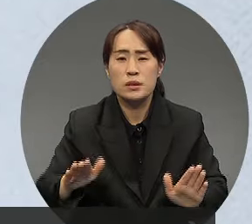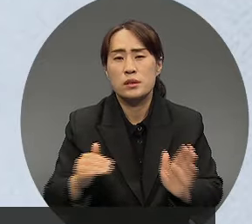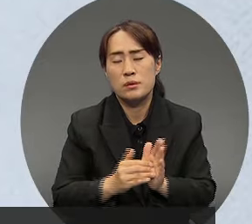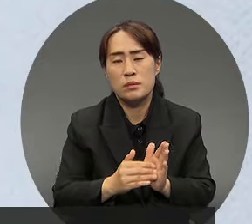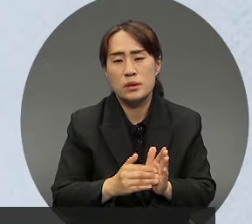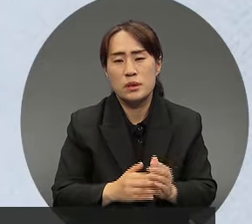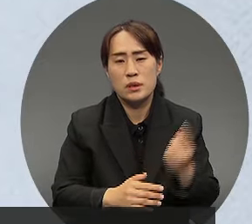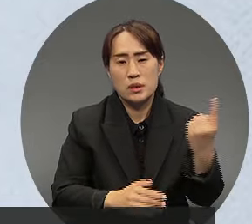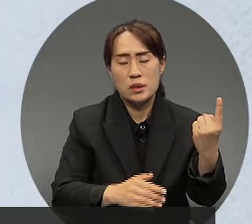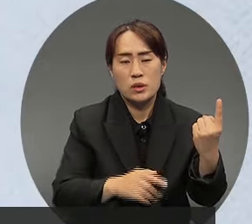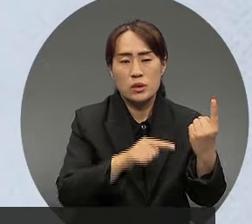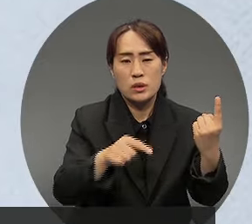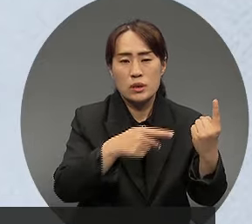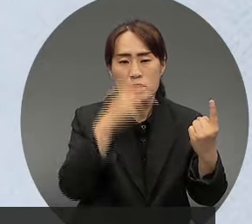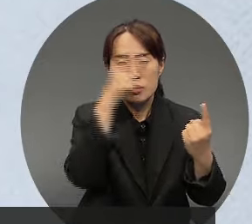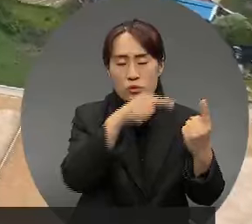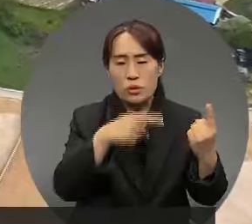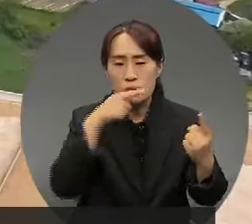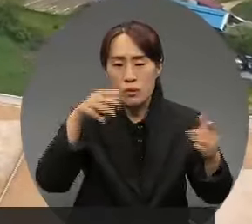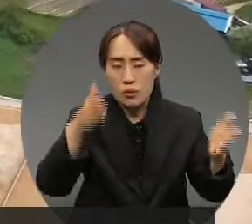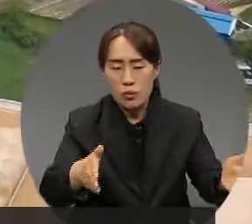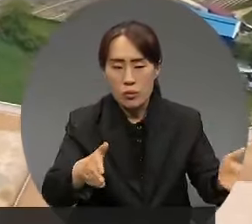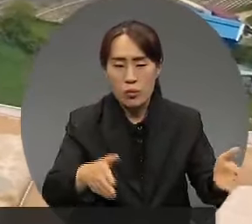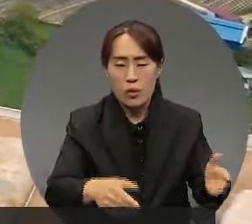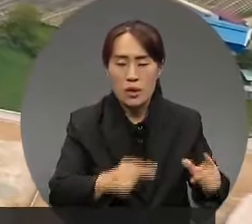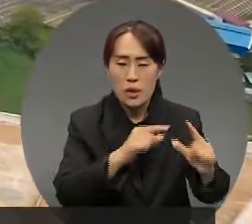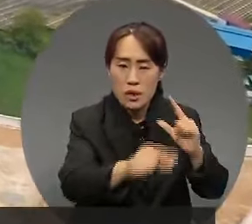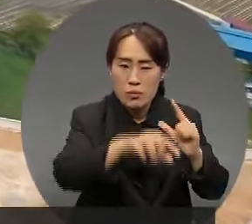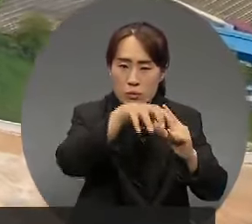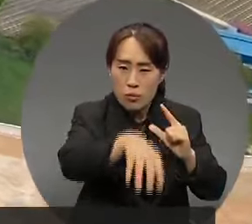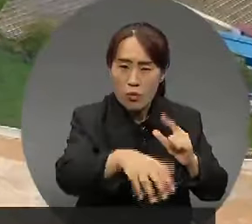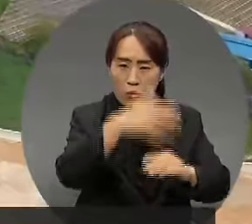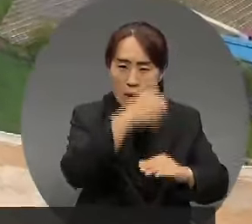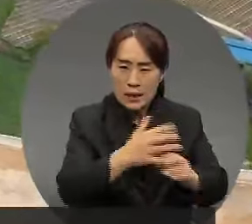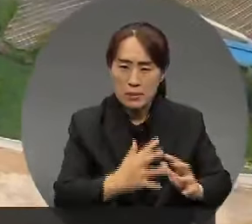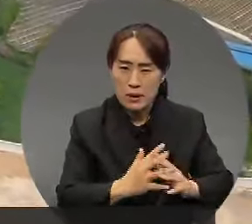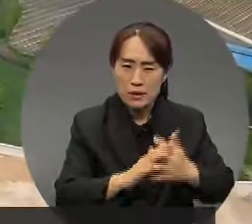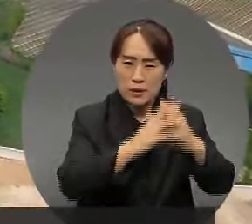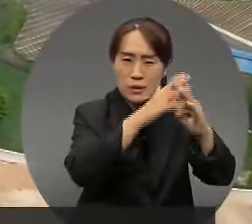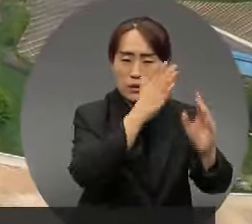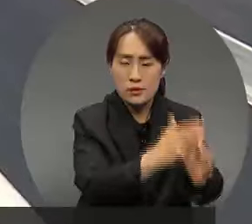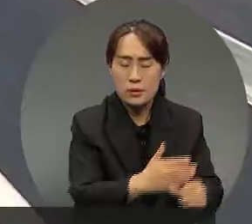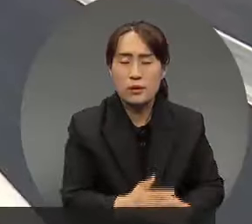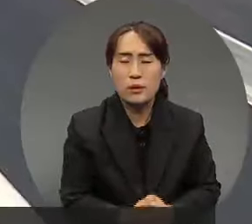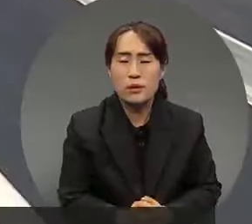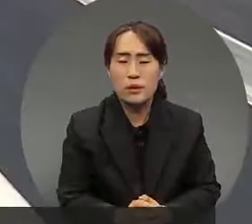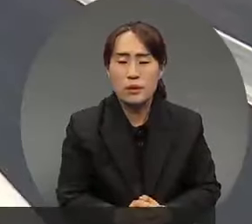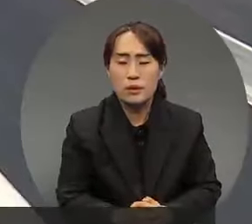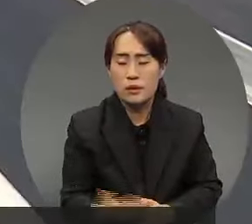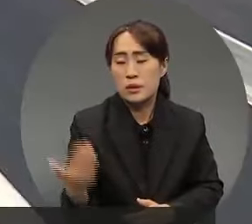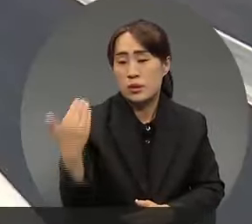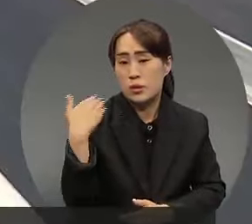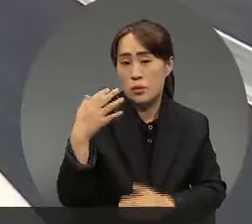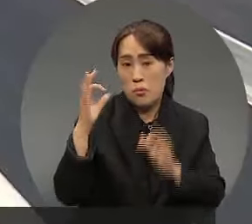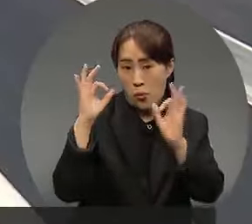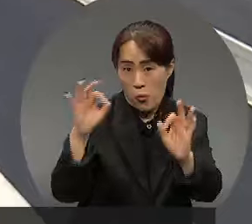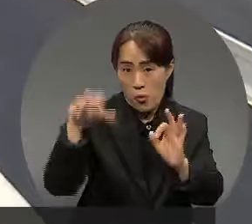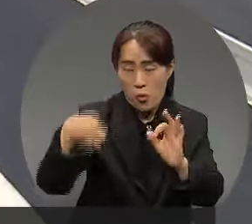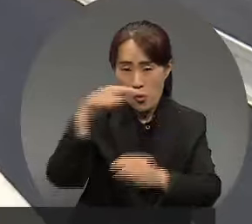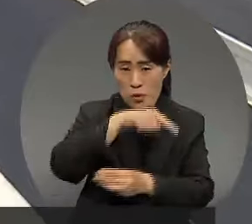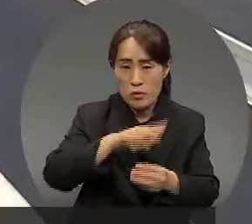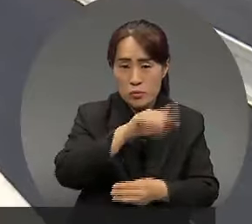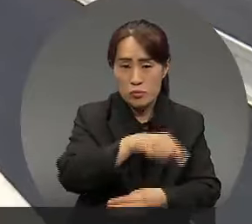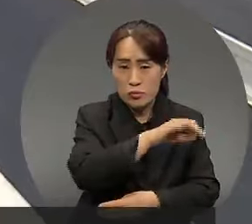109인 청주 음성 구간 중 1부 공사가 막바지에 접어들었습니다 제 뒤로 보이는 구간이 청주